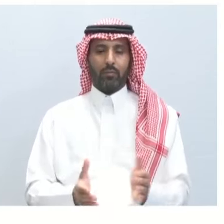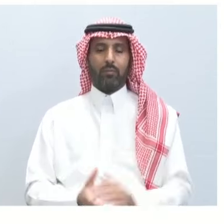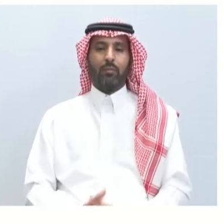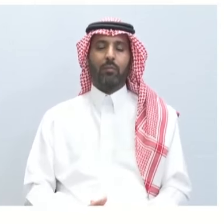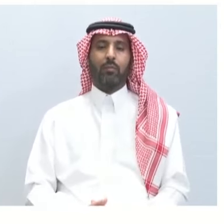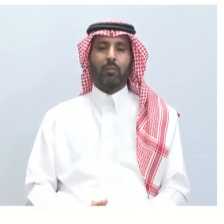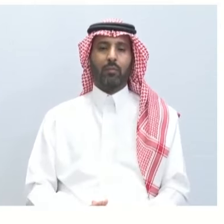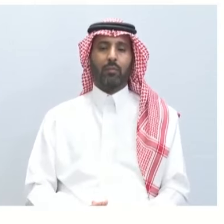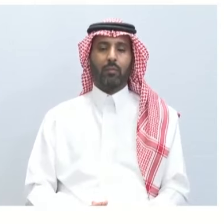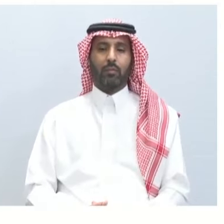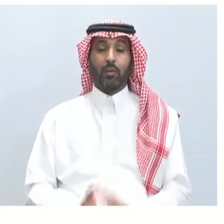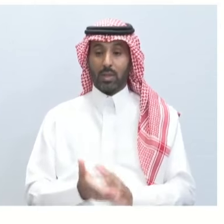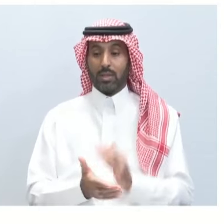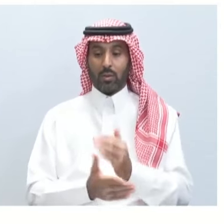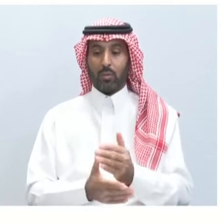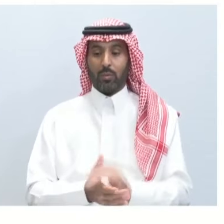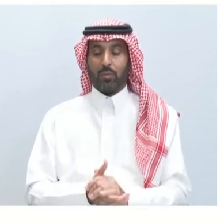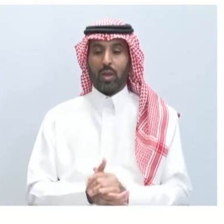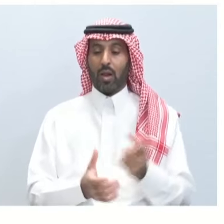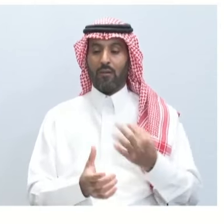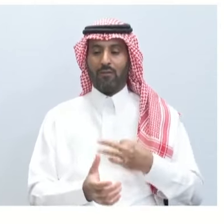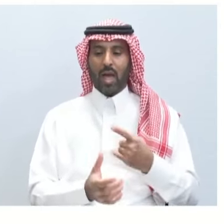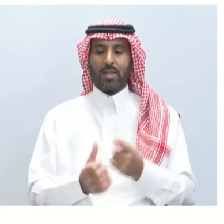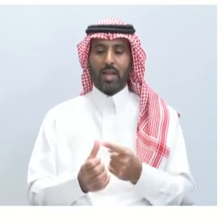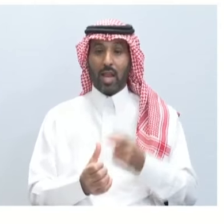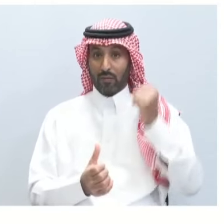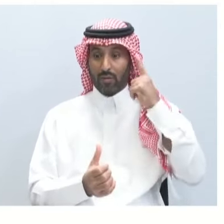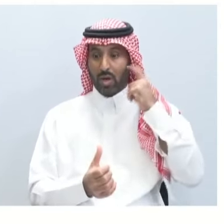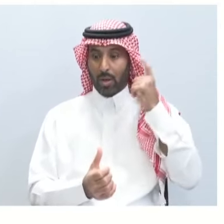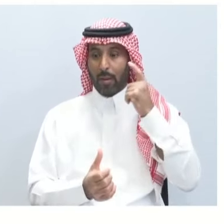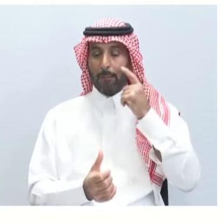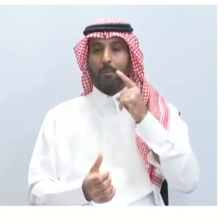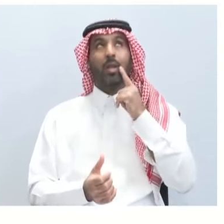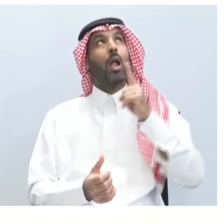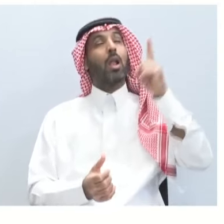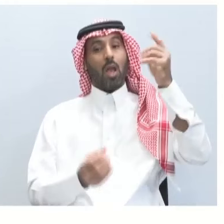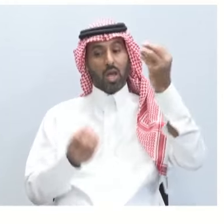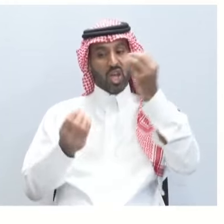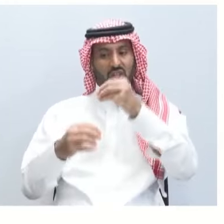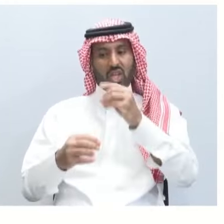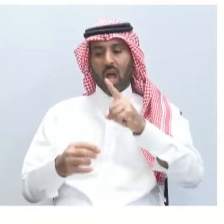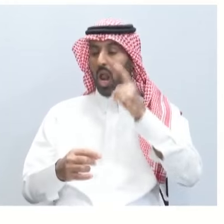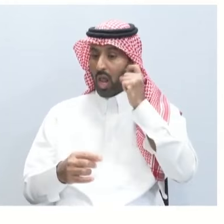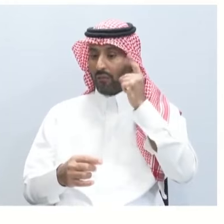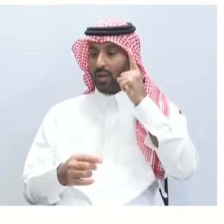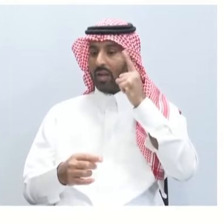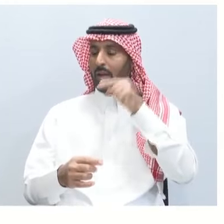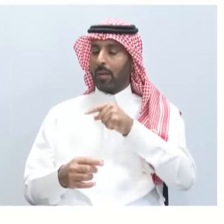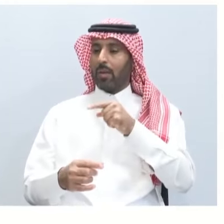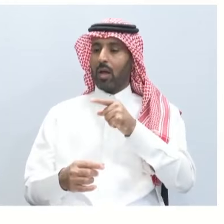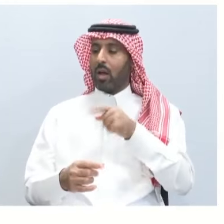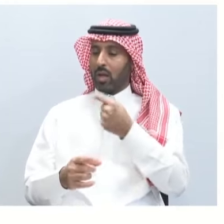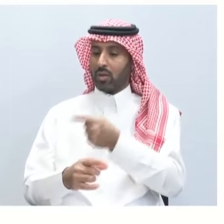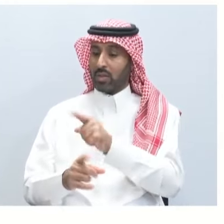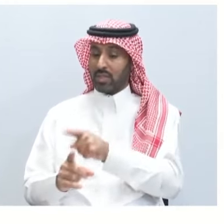الايه احسنتم نقول الفائده الحكمه منحه الهيه يوفق الله عز وجل لها من شاء من